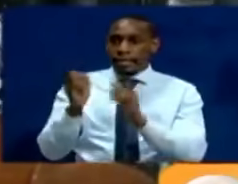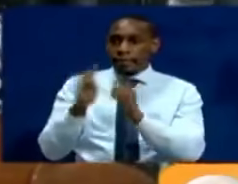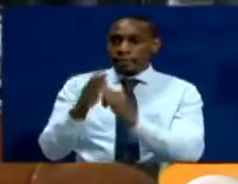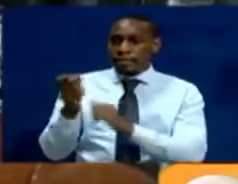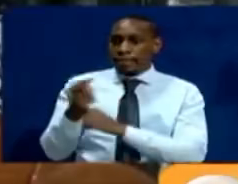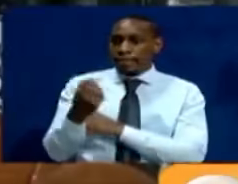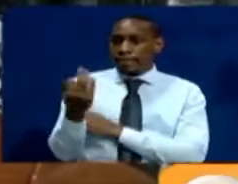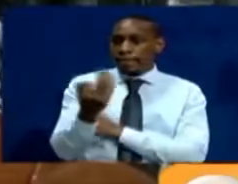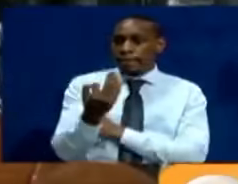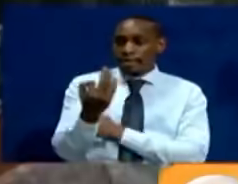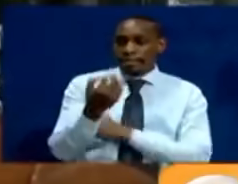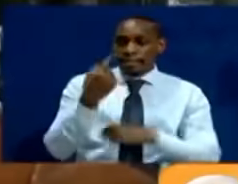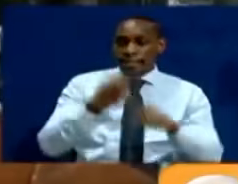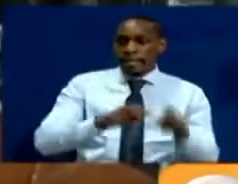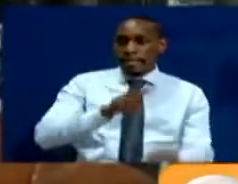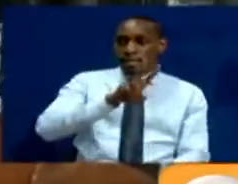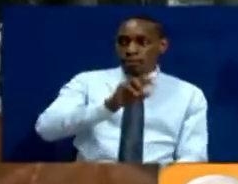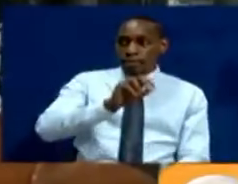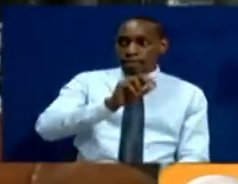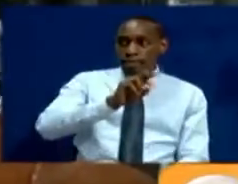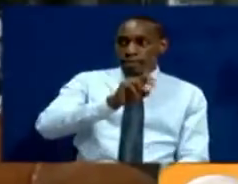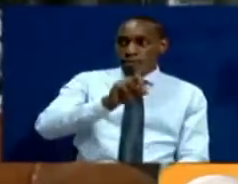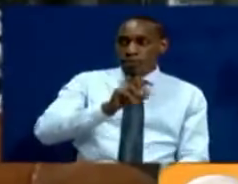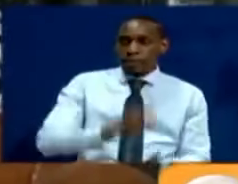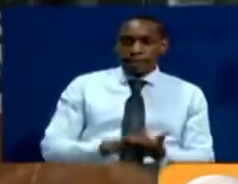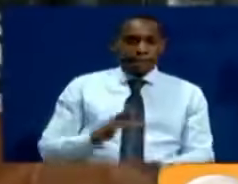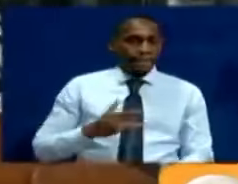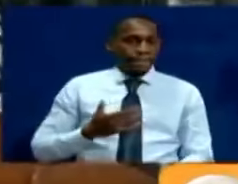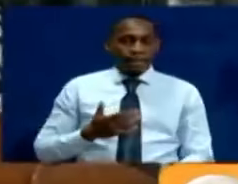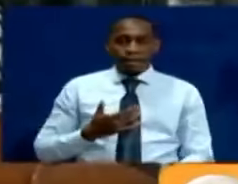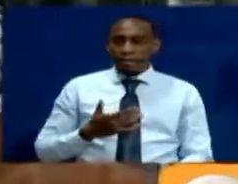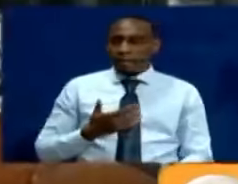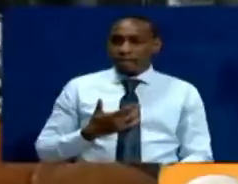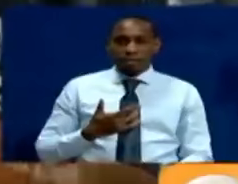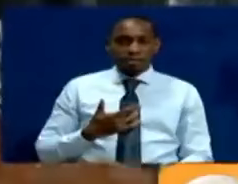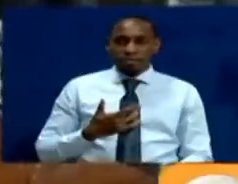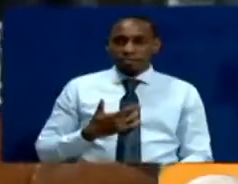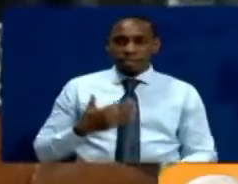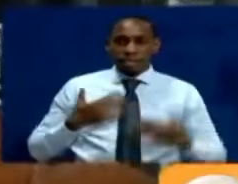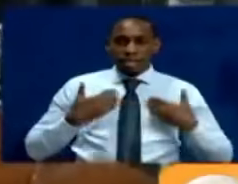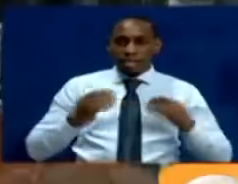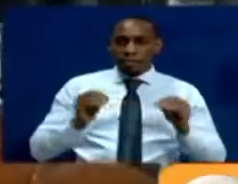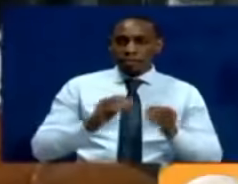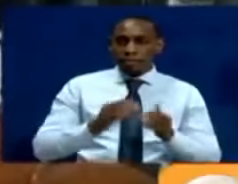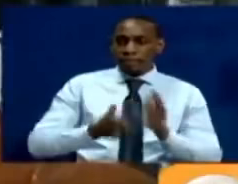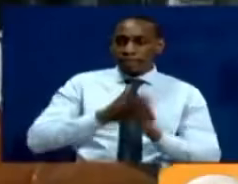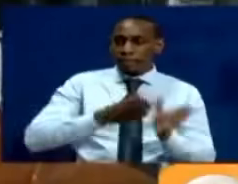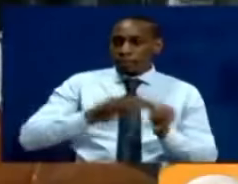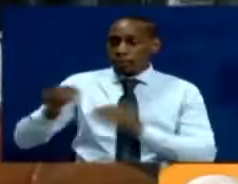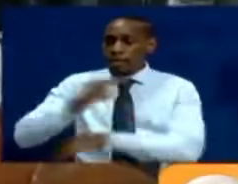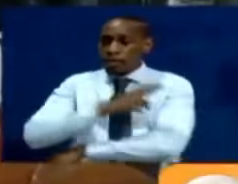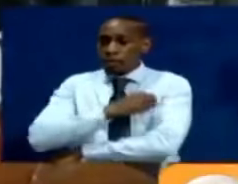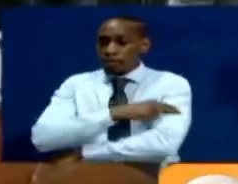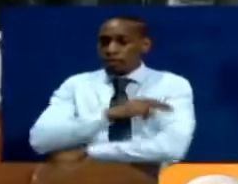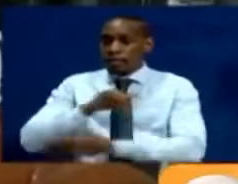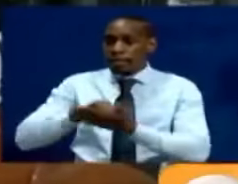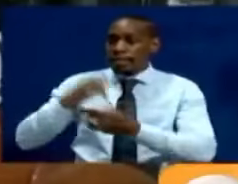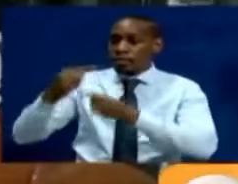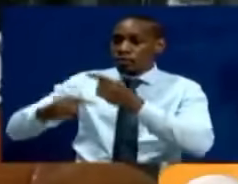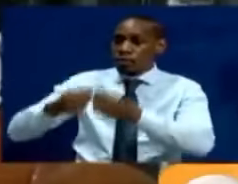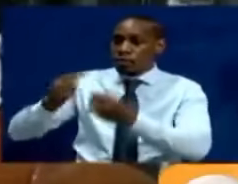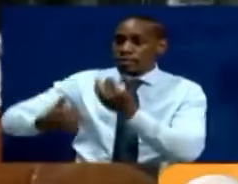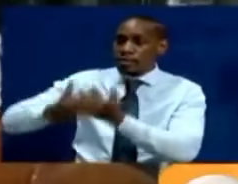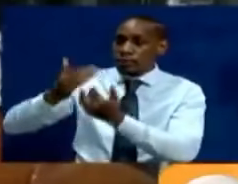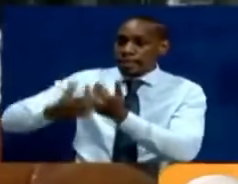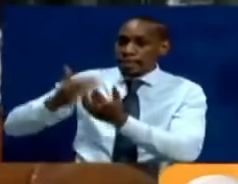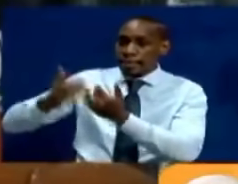14 Machi mwaka huu alijisikia vibaya na akakimbizwa hospitali ya Mzena, ambapo aliendelea